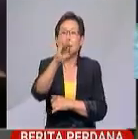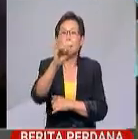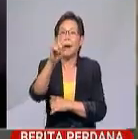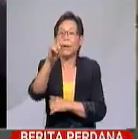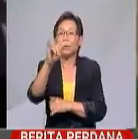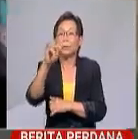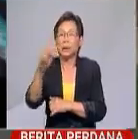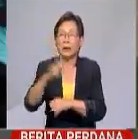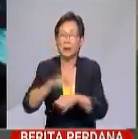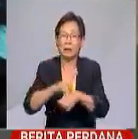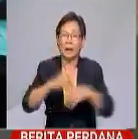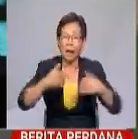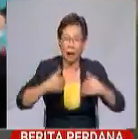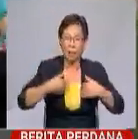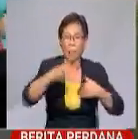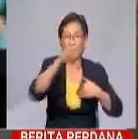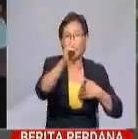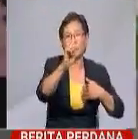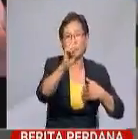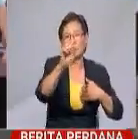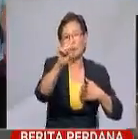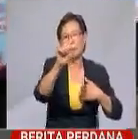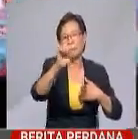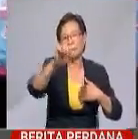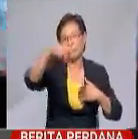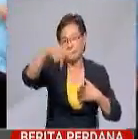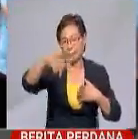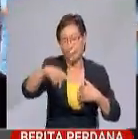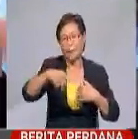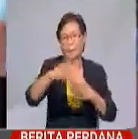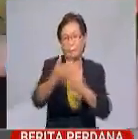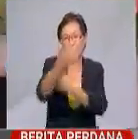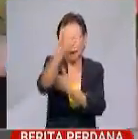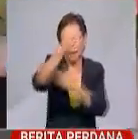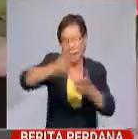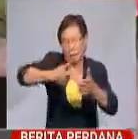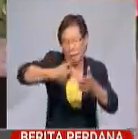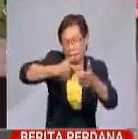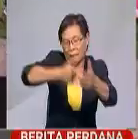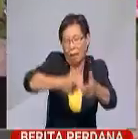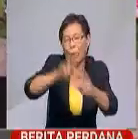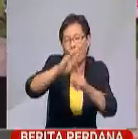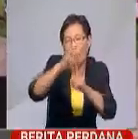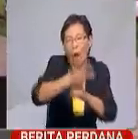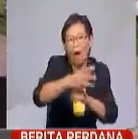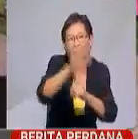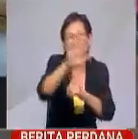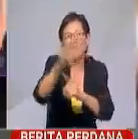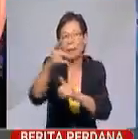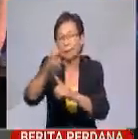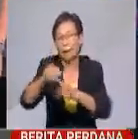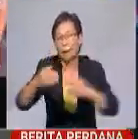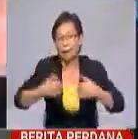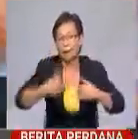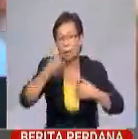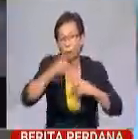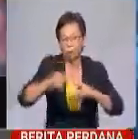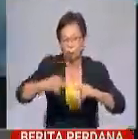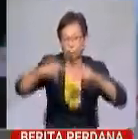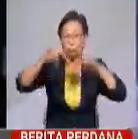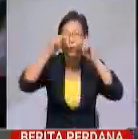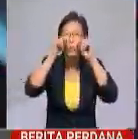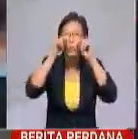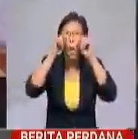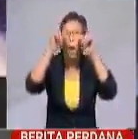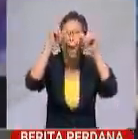Taman Expo Pertanian Malaysia MIPS pagi tadi. Program berbentuk larian amal sejauh 5 km diadakan bagi untuk meningkatkan